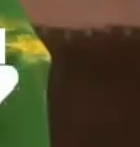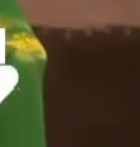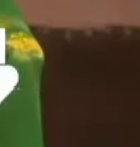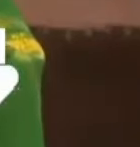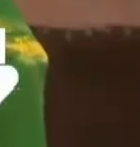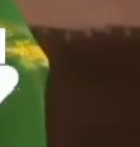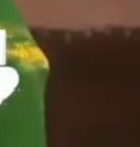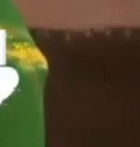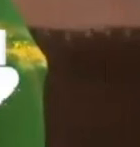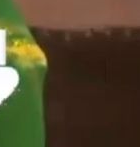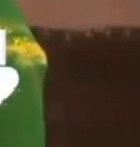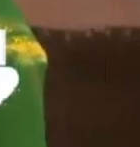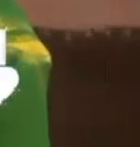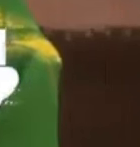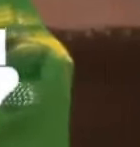Mtakatifu.